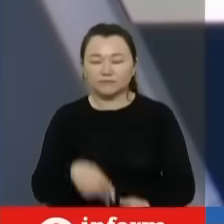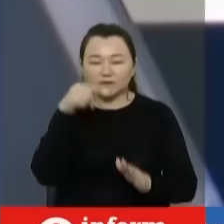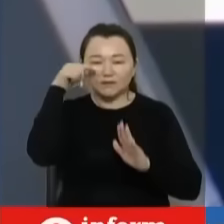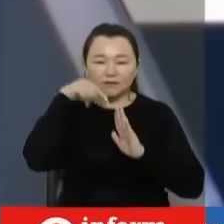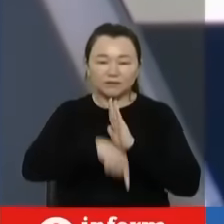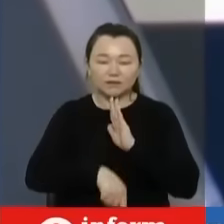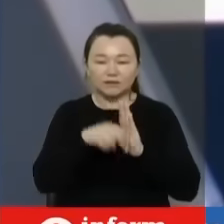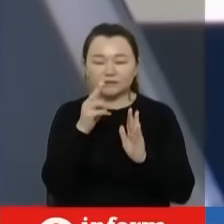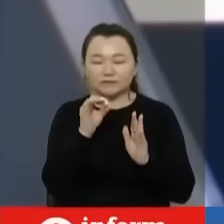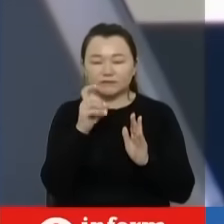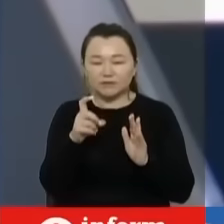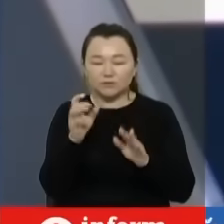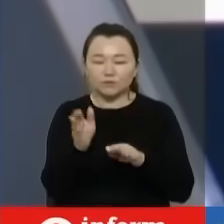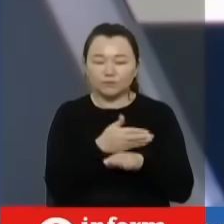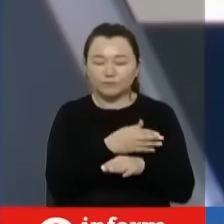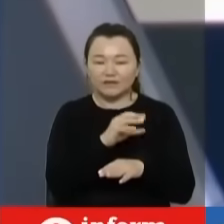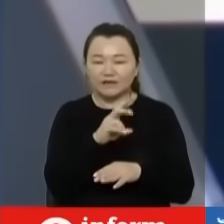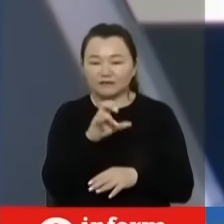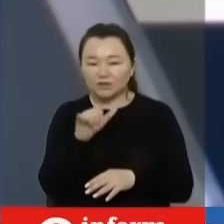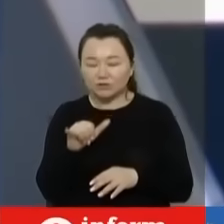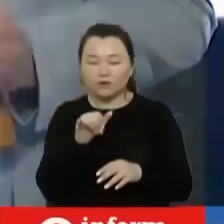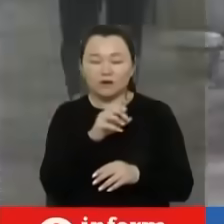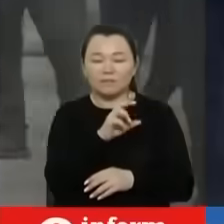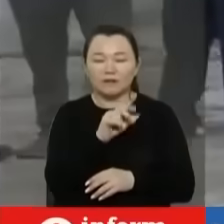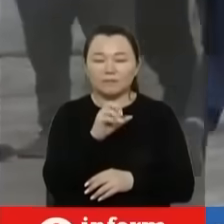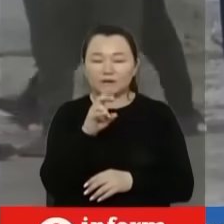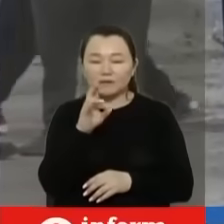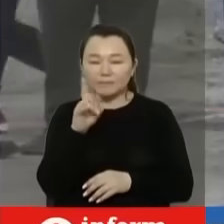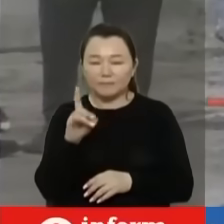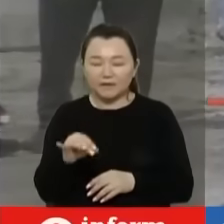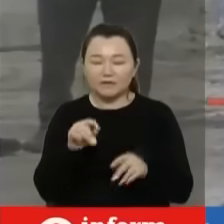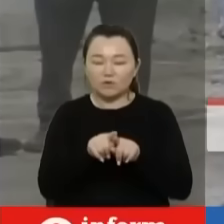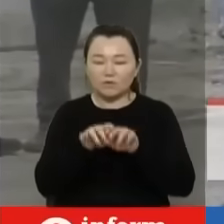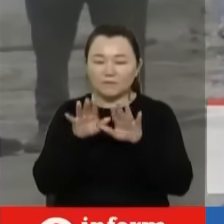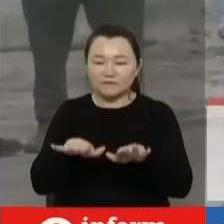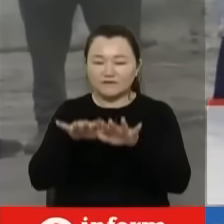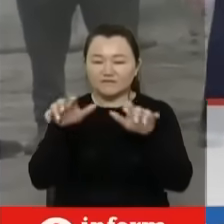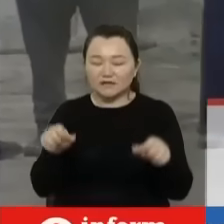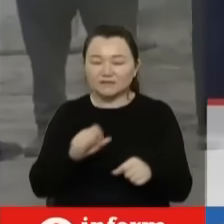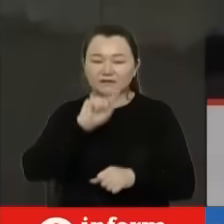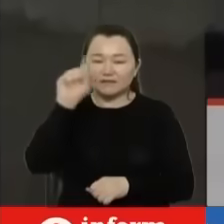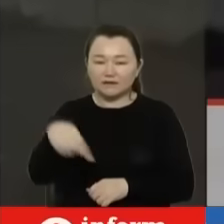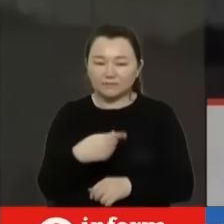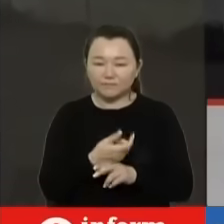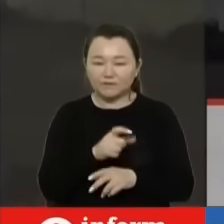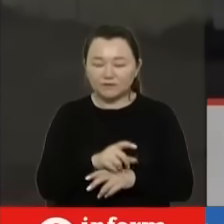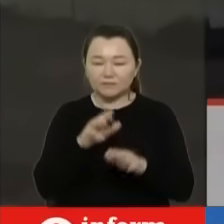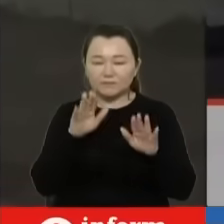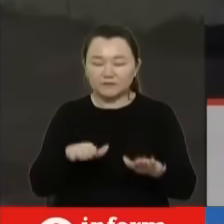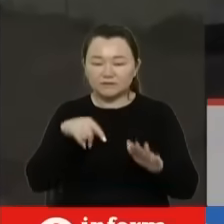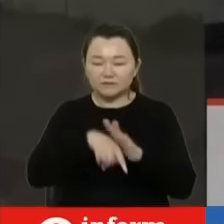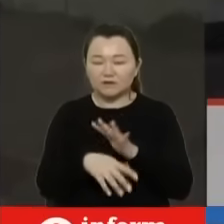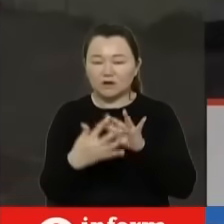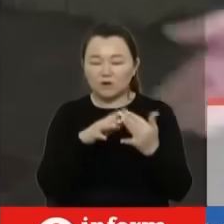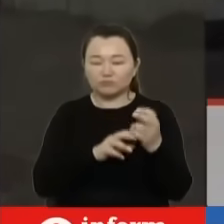Тереңдеу цехын көшірсін Жетісу облысы Балпық би ауылының тұрғындары жергілікті билікке осындай талап қойып отыр. Себебі елді мекеннің ішінде